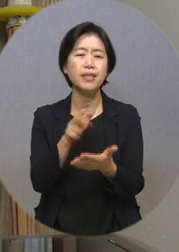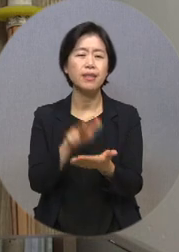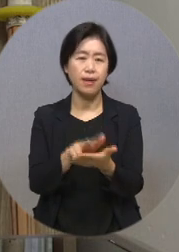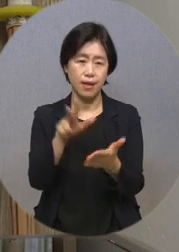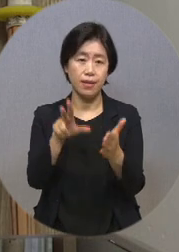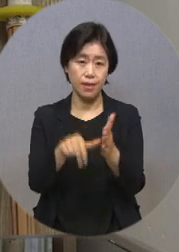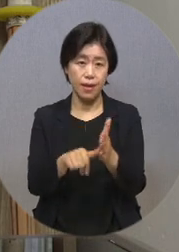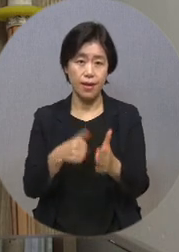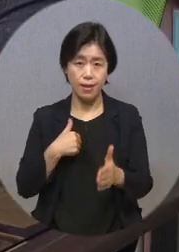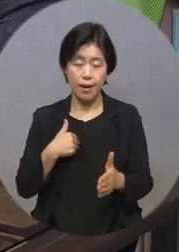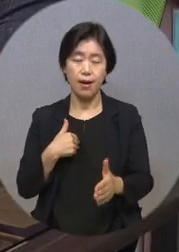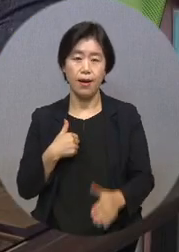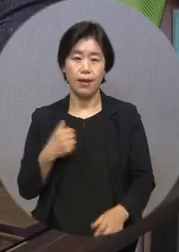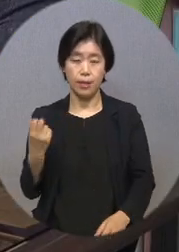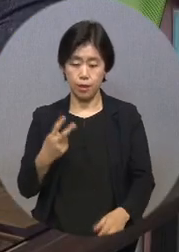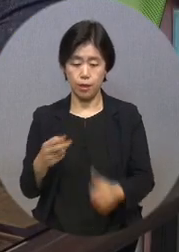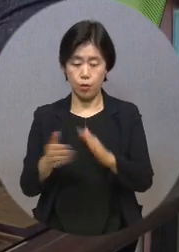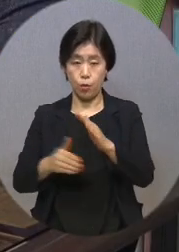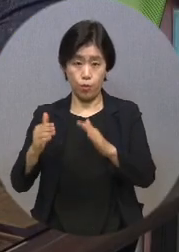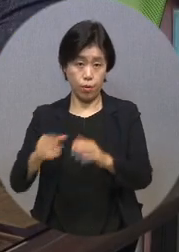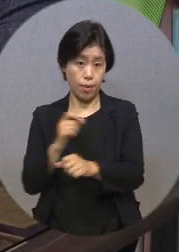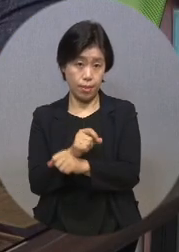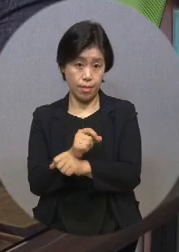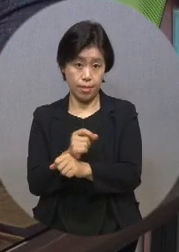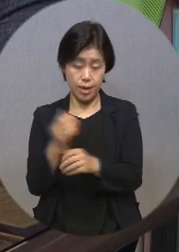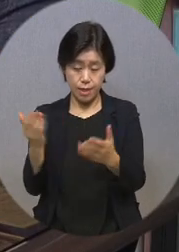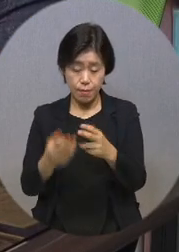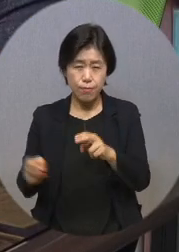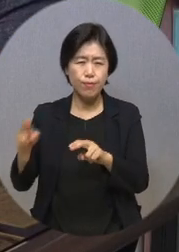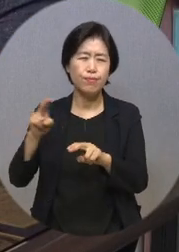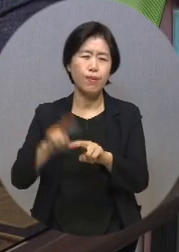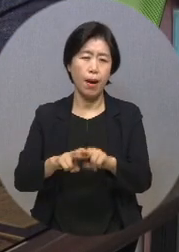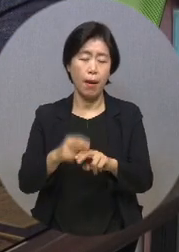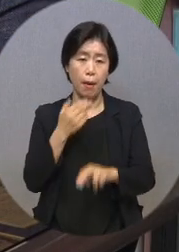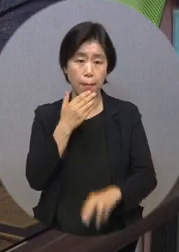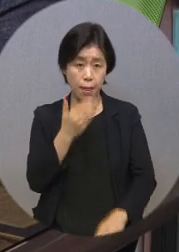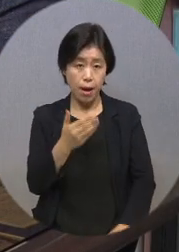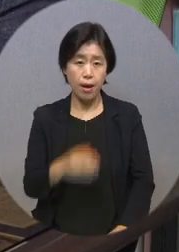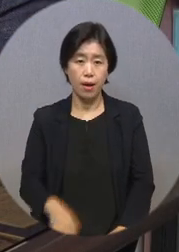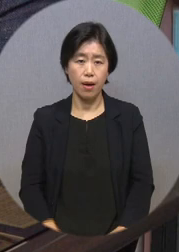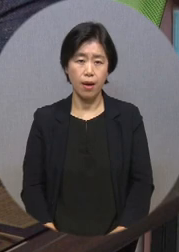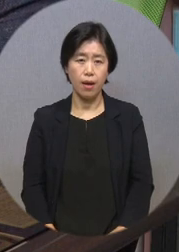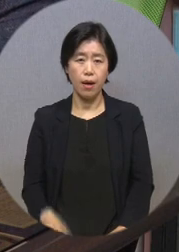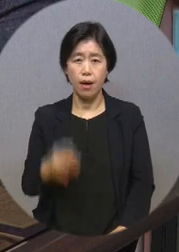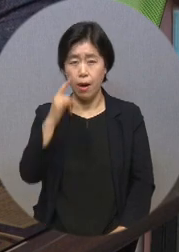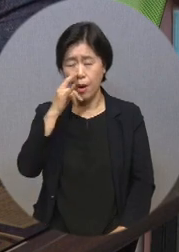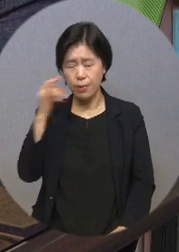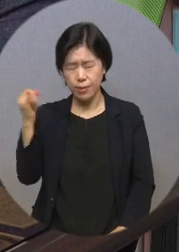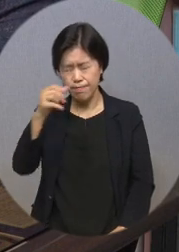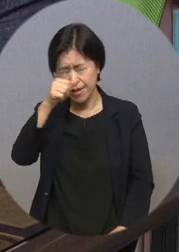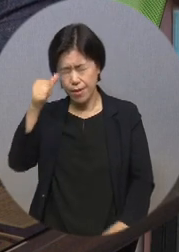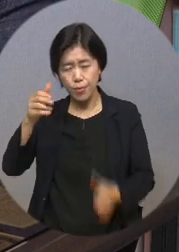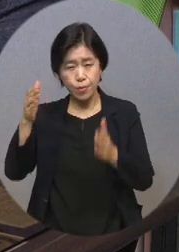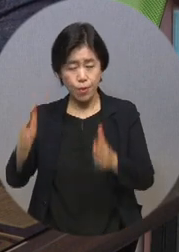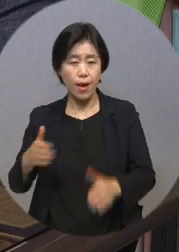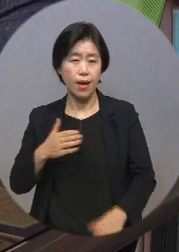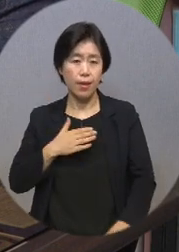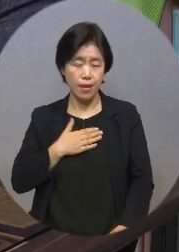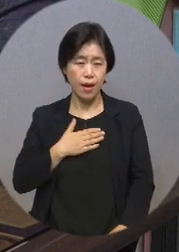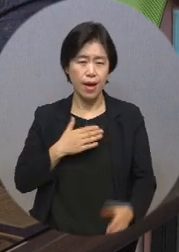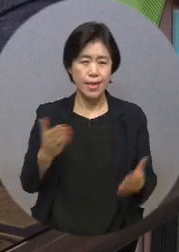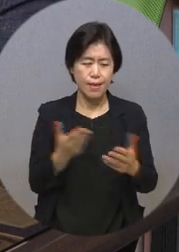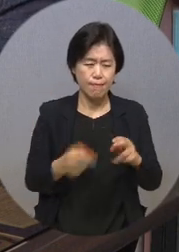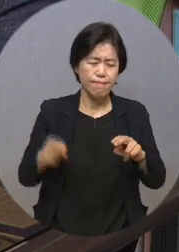다시 복직을 했는데 제가 복직되기를 저희 어머니께서 평생 소원으로 삼고 살아오셨는데 저의 복직을 보지